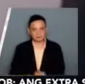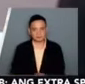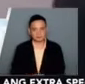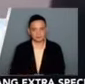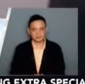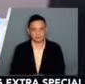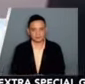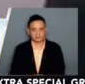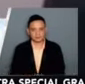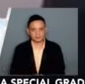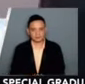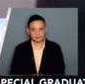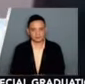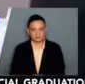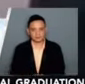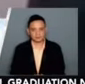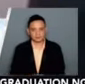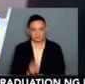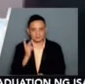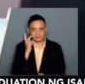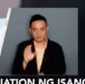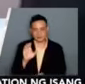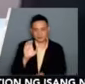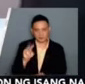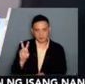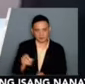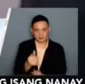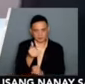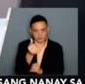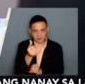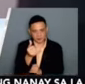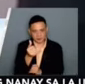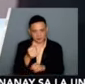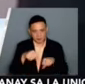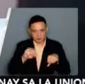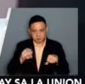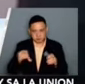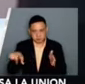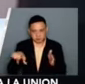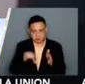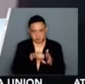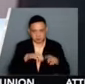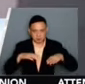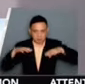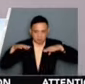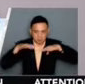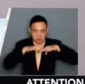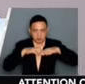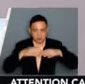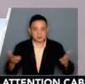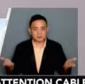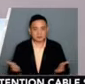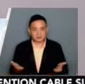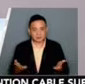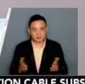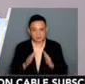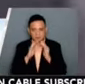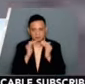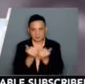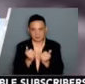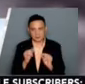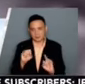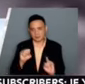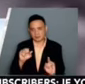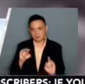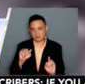bakod kita sa CCTV ang pagsalpok ng isang garong sa isang concrete barrier sa Barangay Santa Maria san na cinto Pangasinan